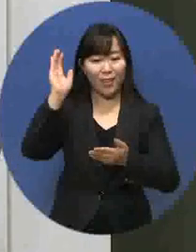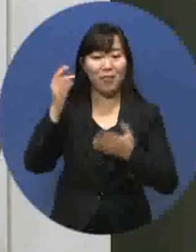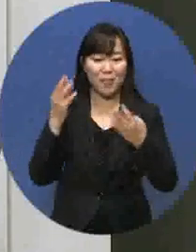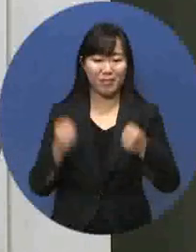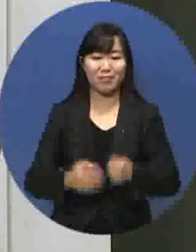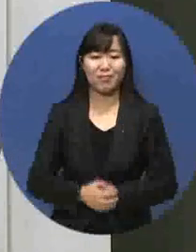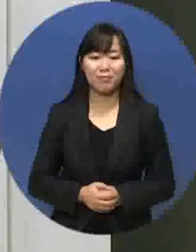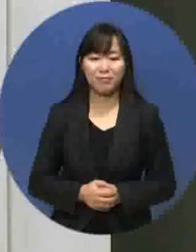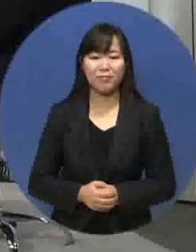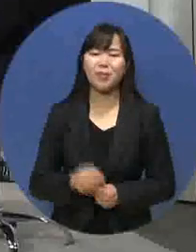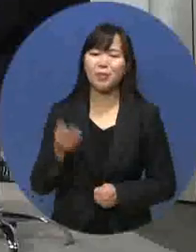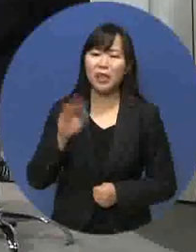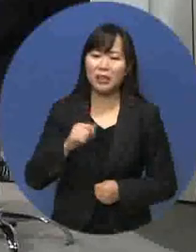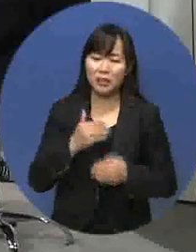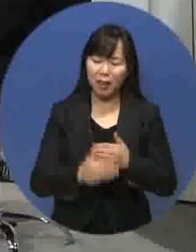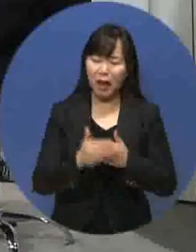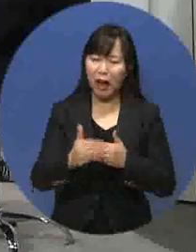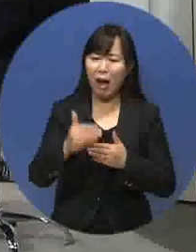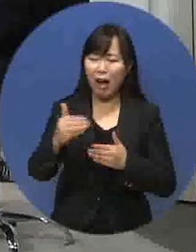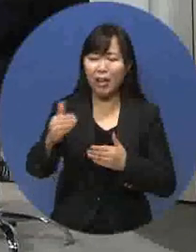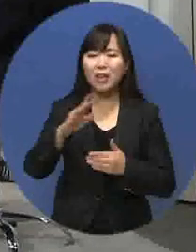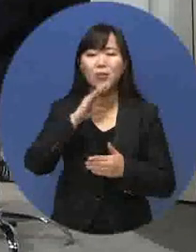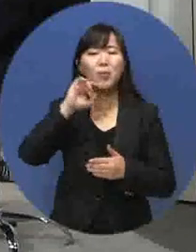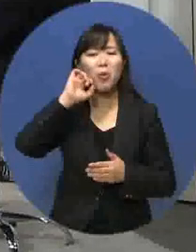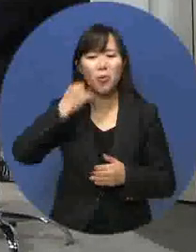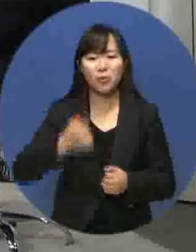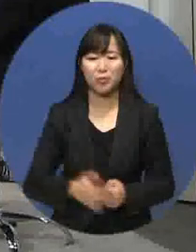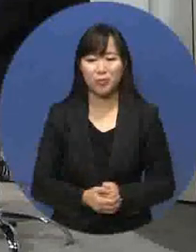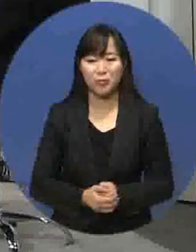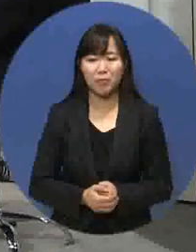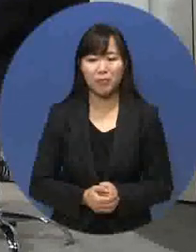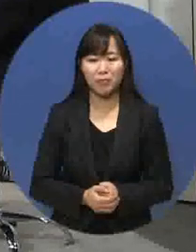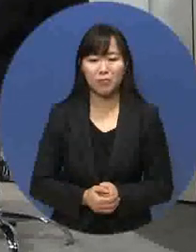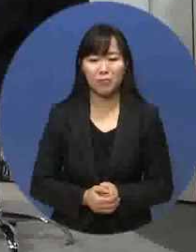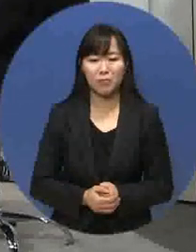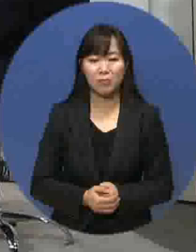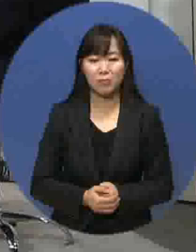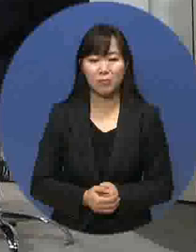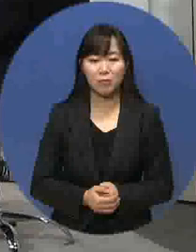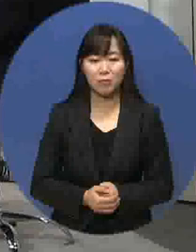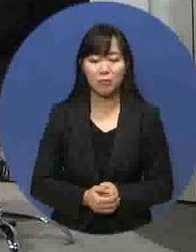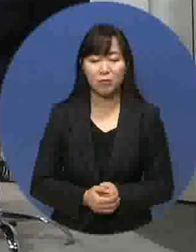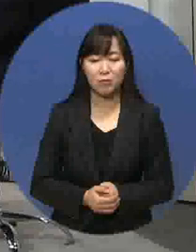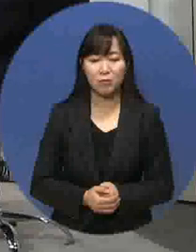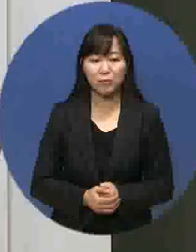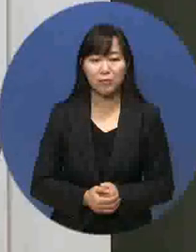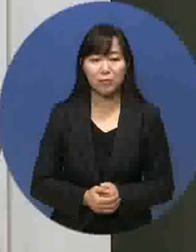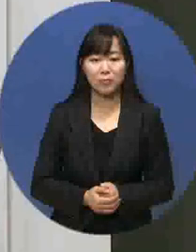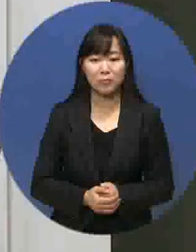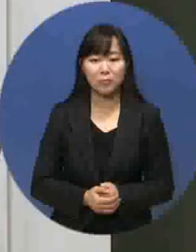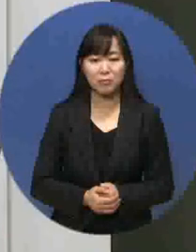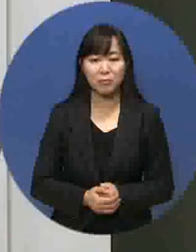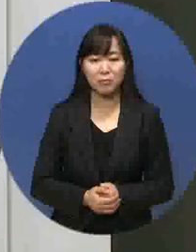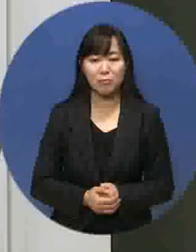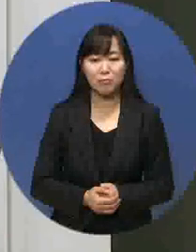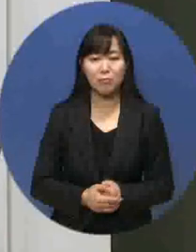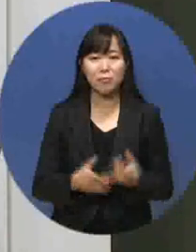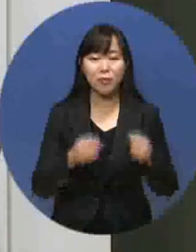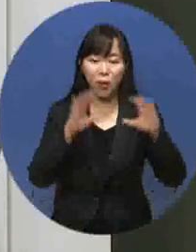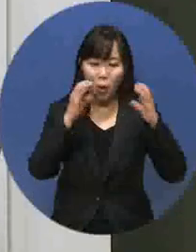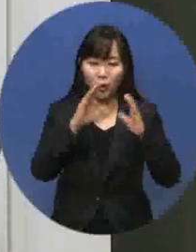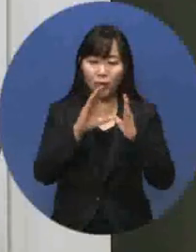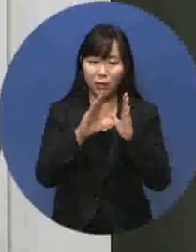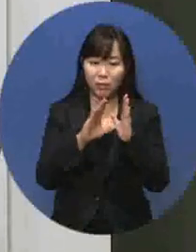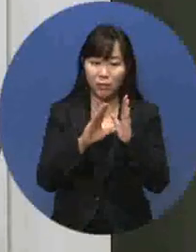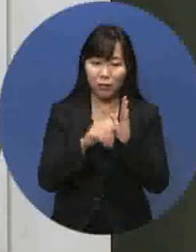해요. 근데 그렇게까지 가기가 참 어렵죠. 그렇죠. 그러면 그런 그 아주 영화